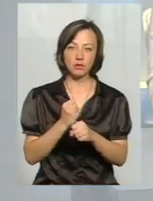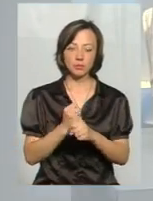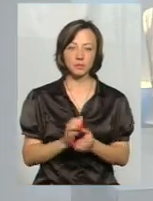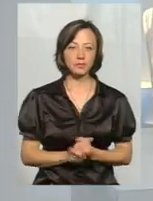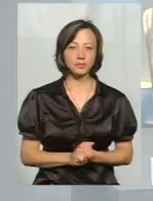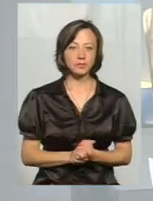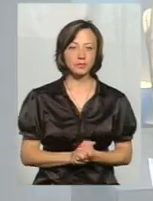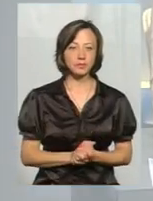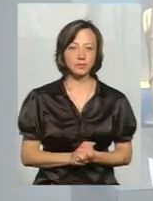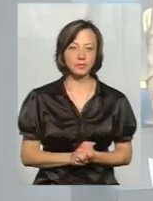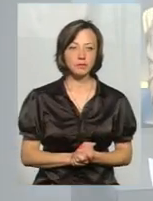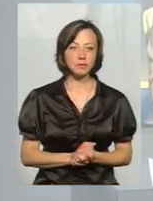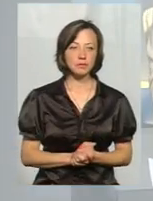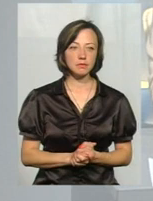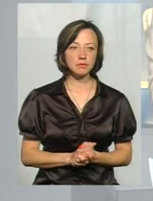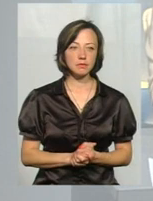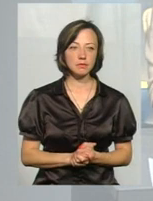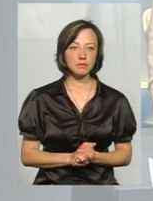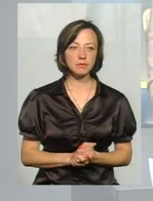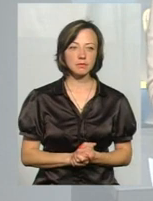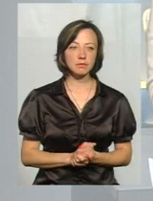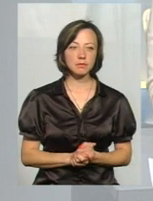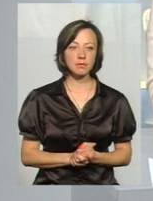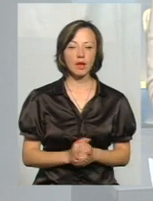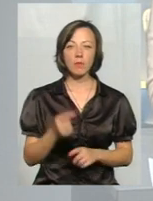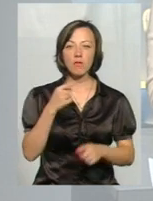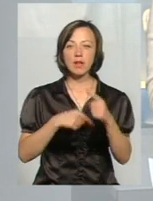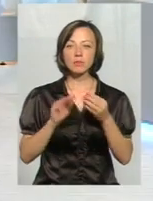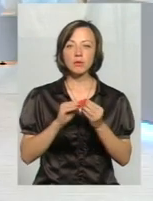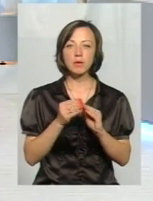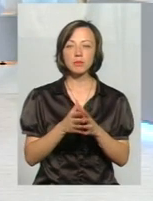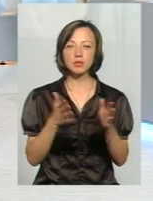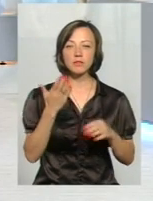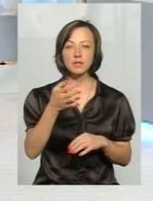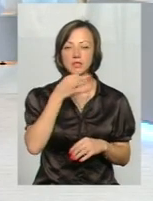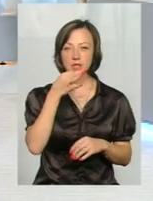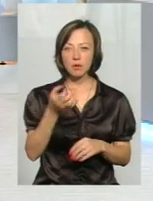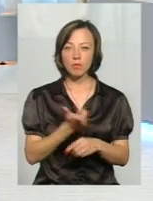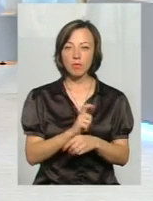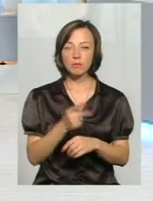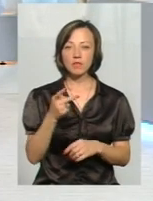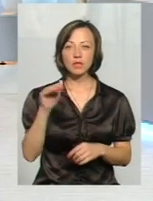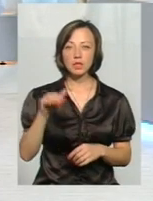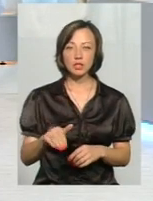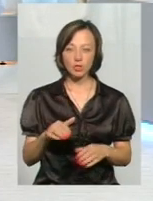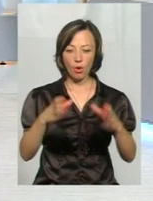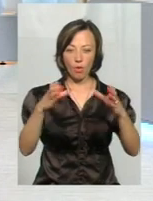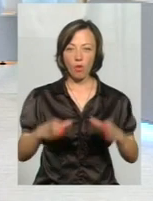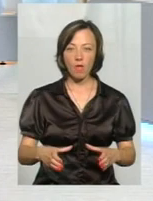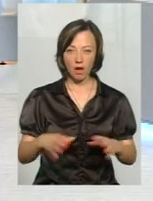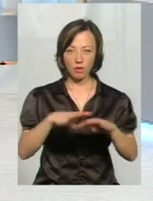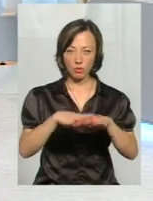ще повернемося ще більше все ж таки до тієї проблеми, яка є. Ви зазначили, що понад 1,5 тисячі колекторів ми